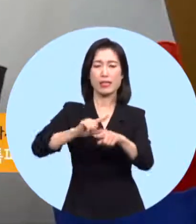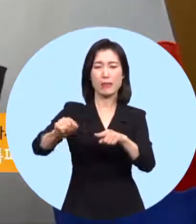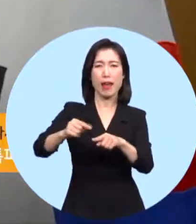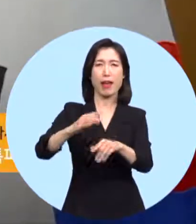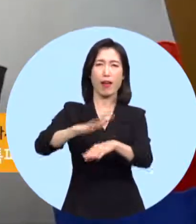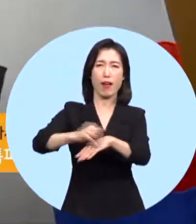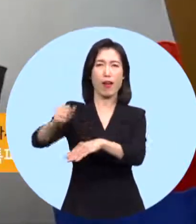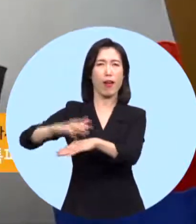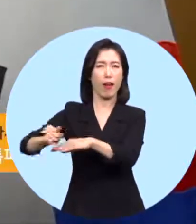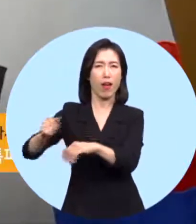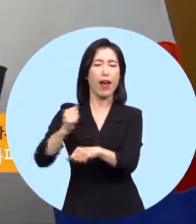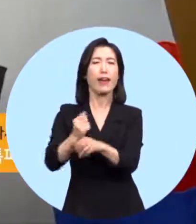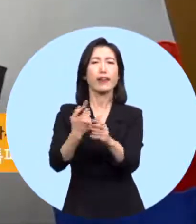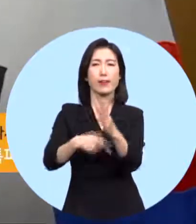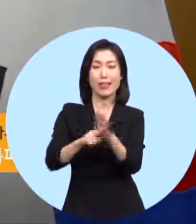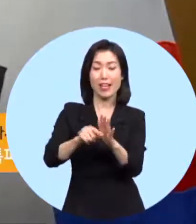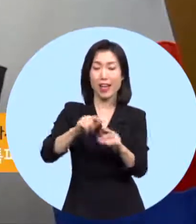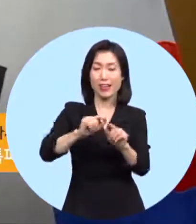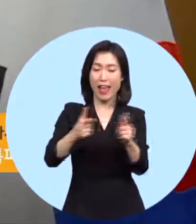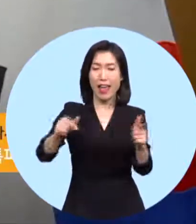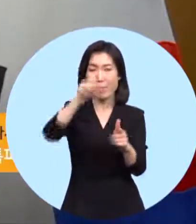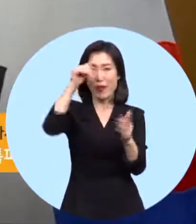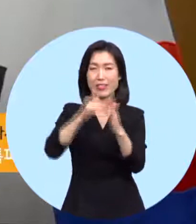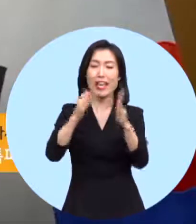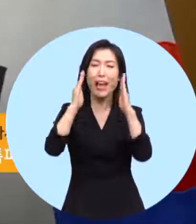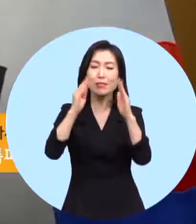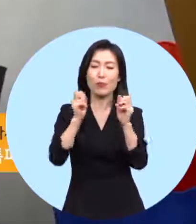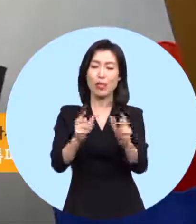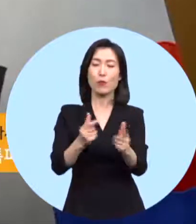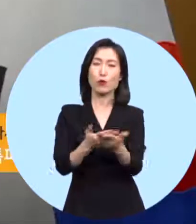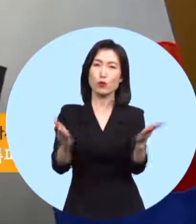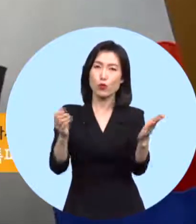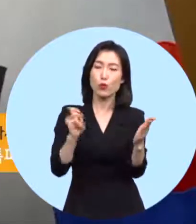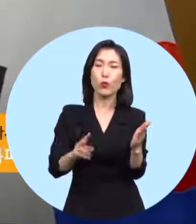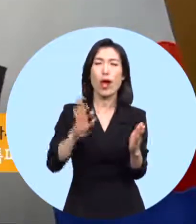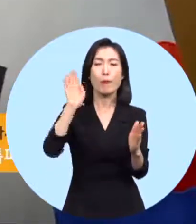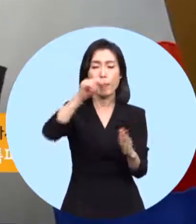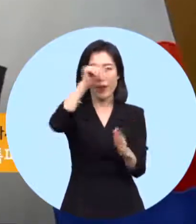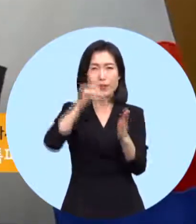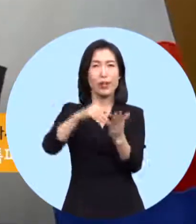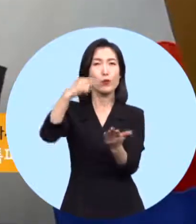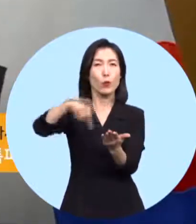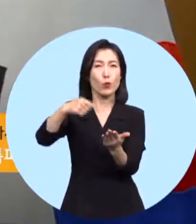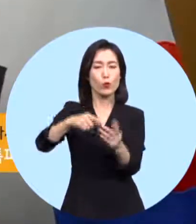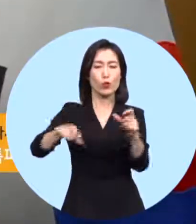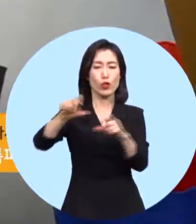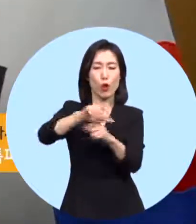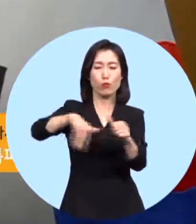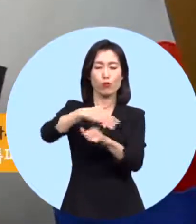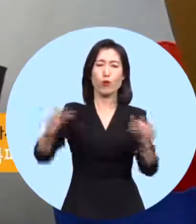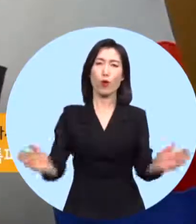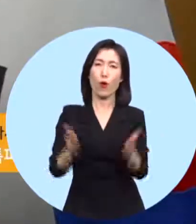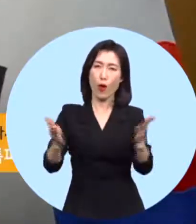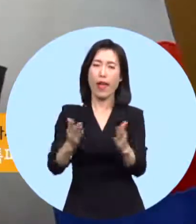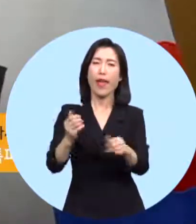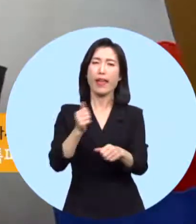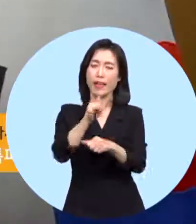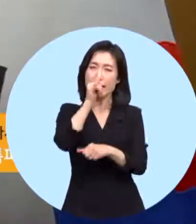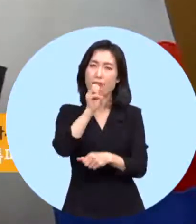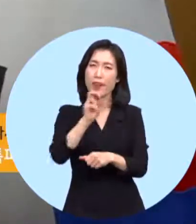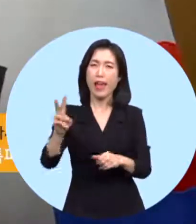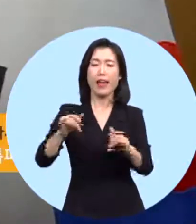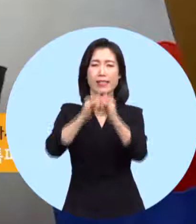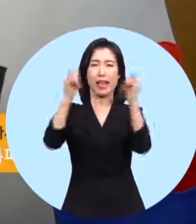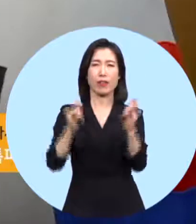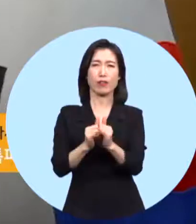다양한 평생학습 기회를 제공할 수 있고, 이러한 평생교육이 활성화되어야 사회